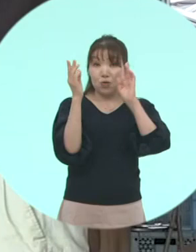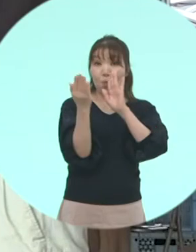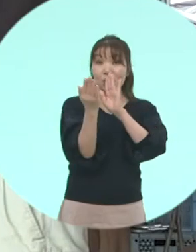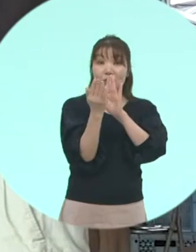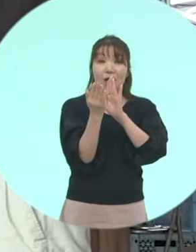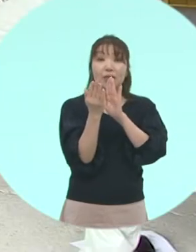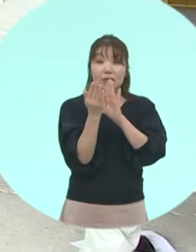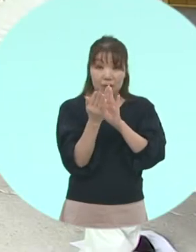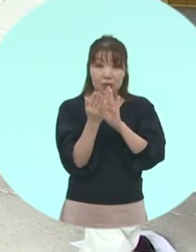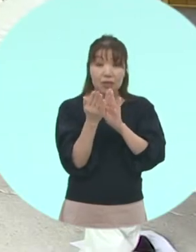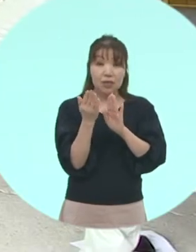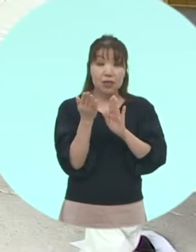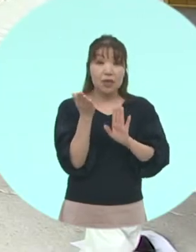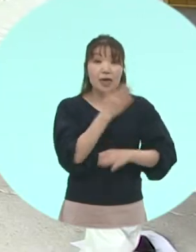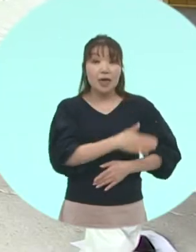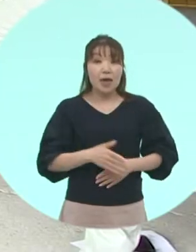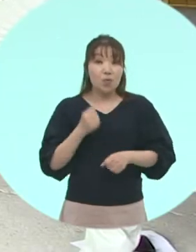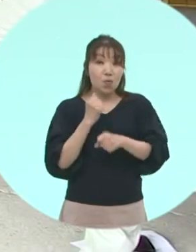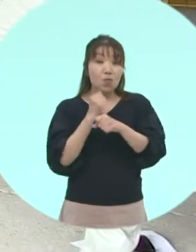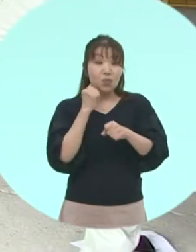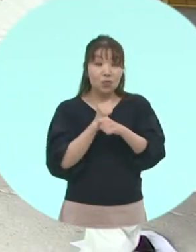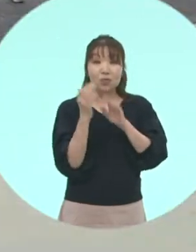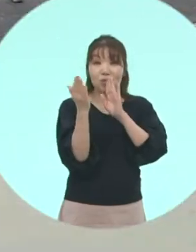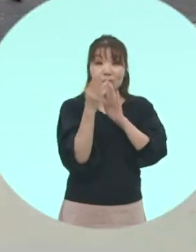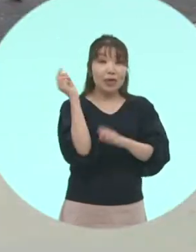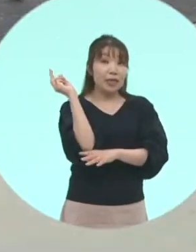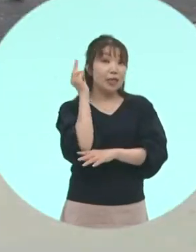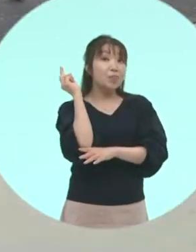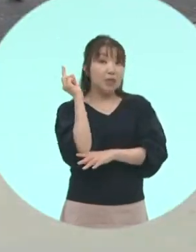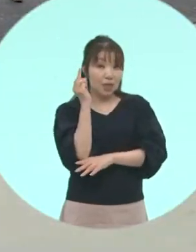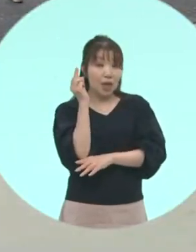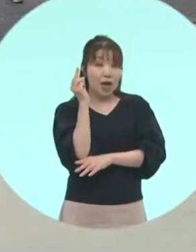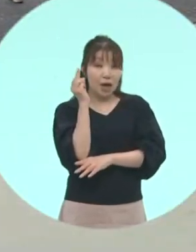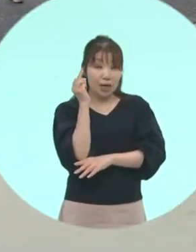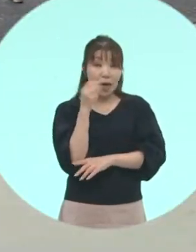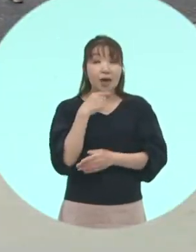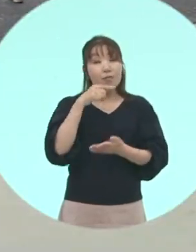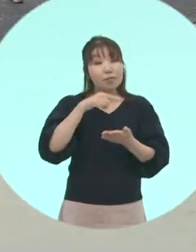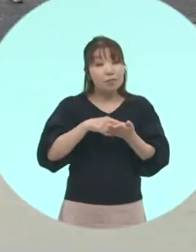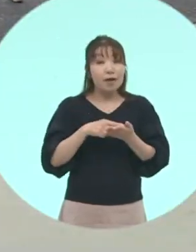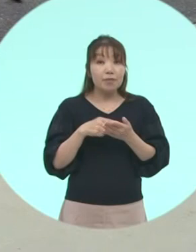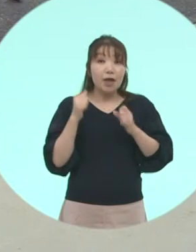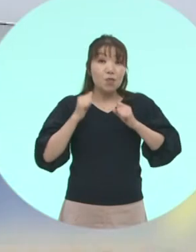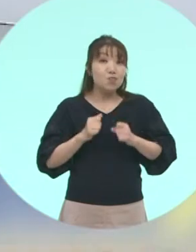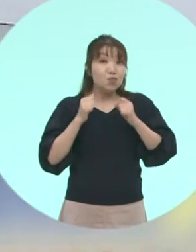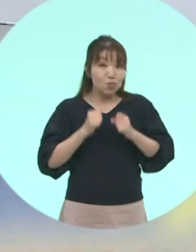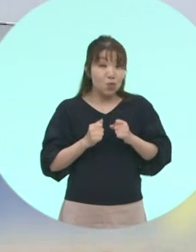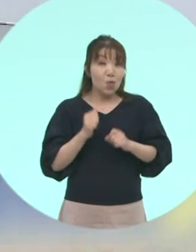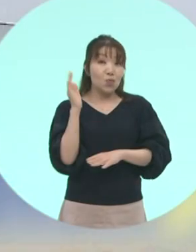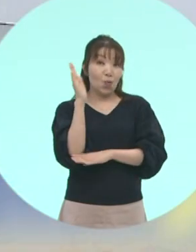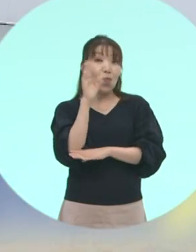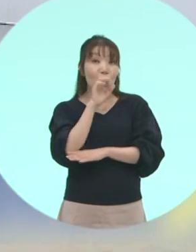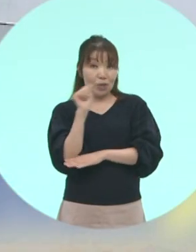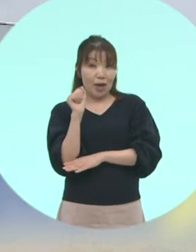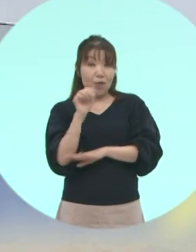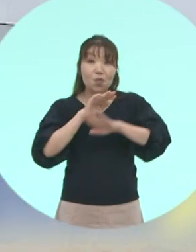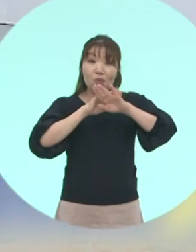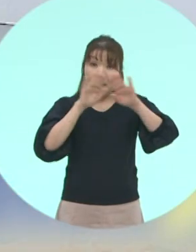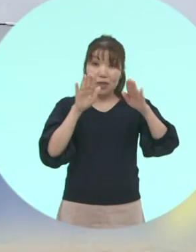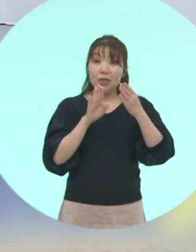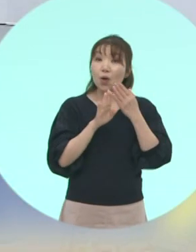して健康づくりに向けたセミナーや手軽にできる運動実践講座の開催のほ